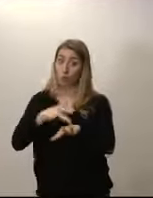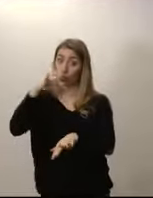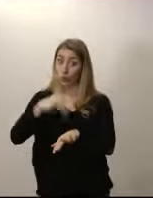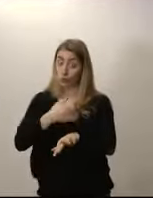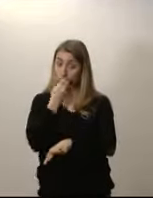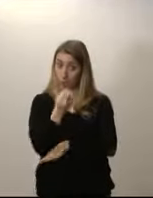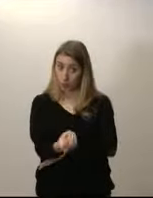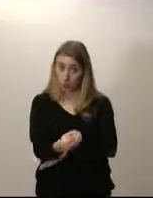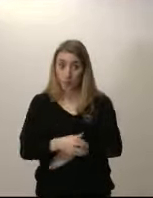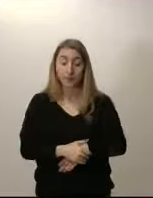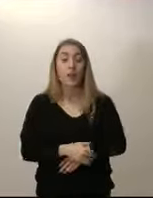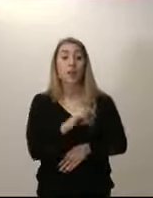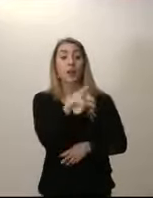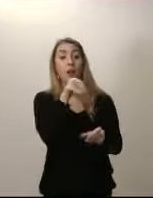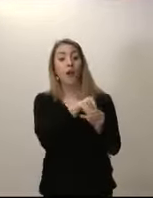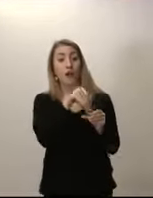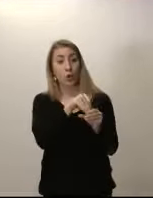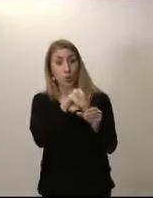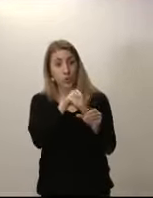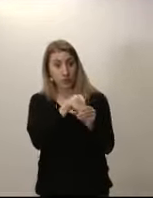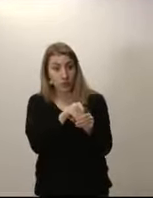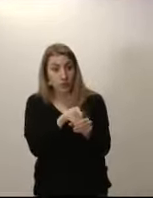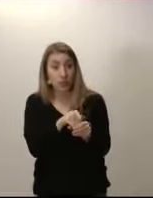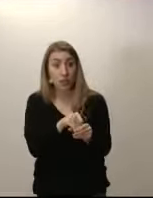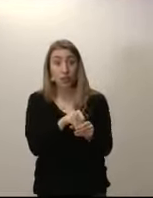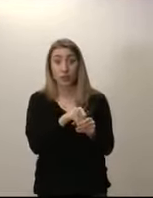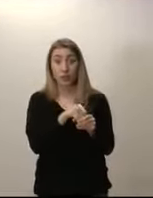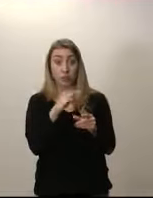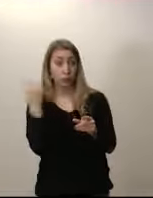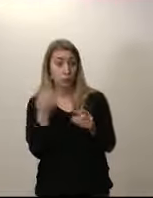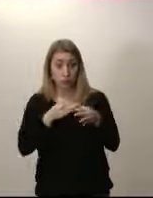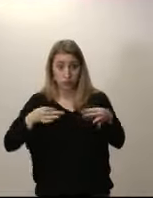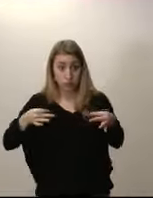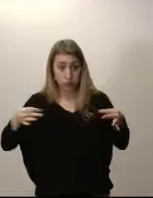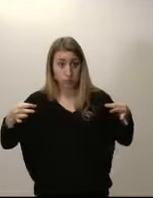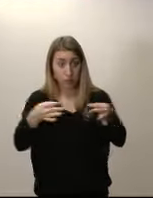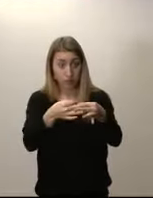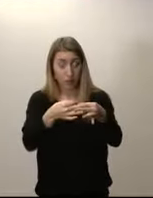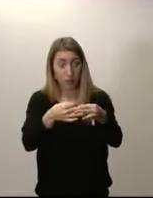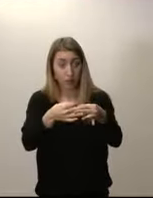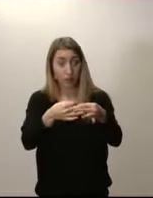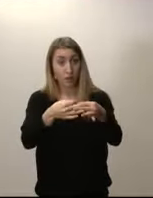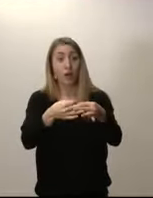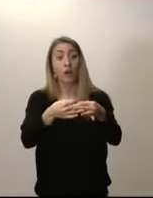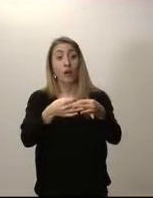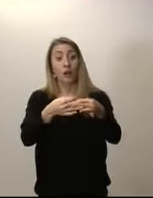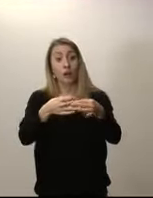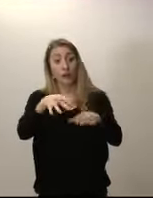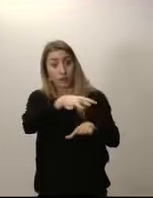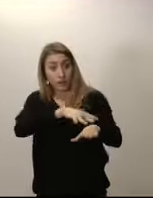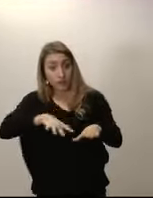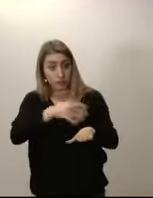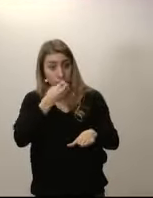sont réalisées à périmètre constant, puisque, on l'a expliqué, la TOM au niveau de l'agglo a été